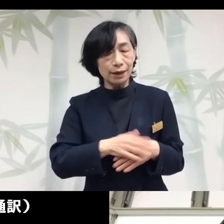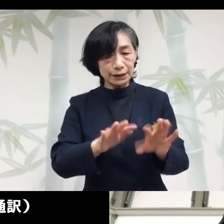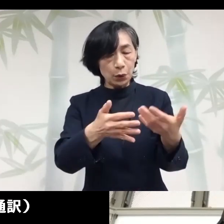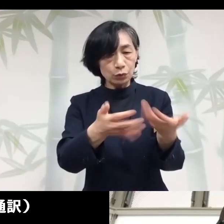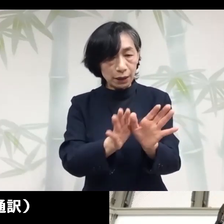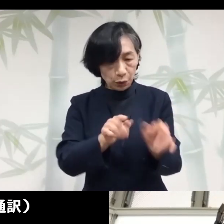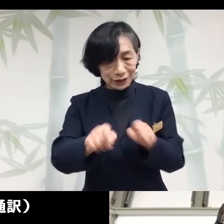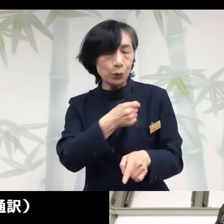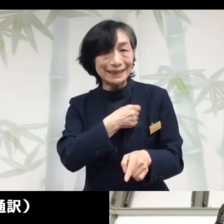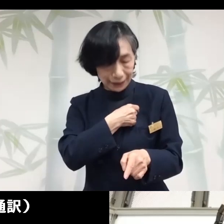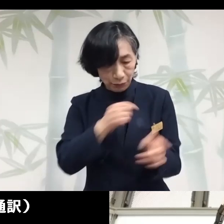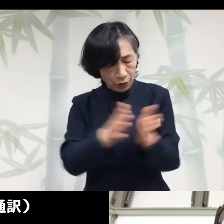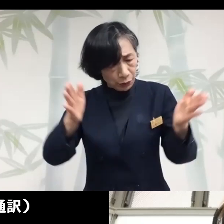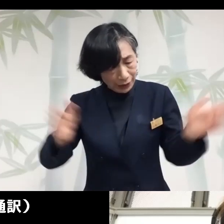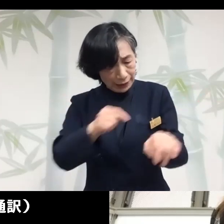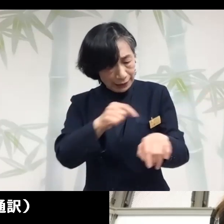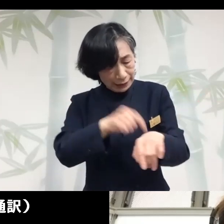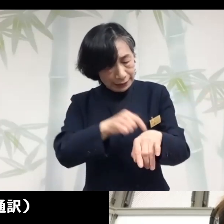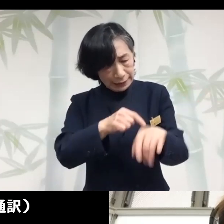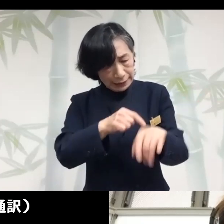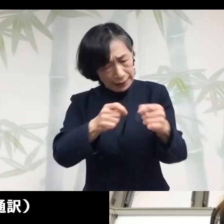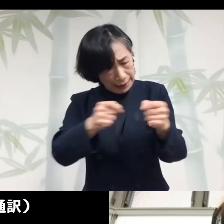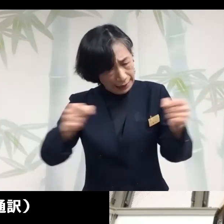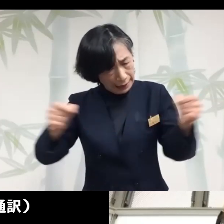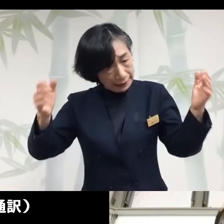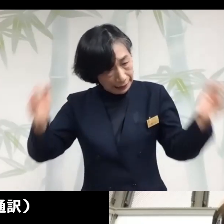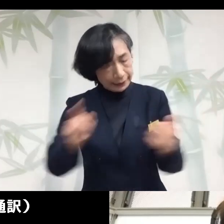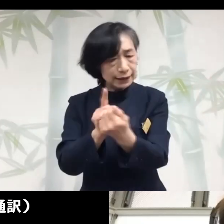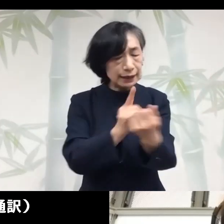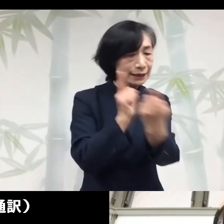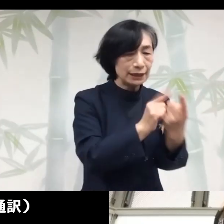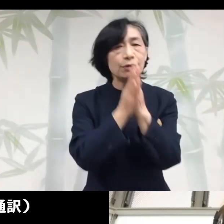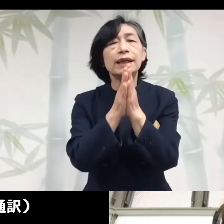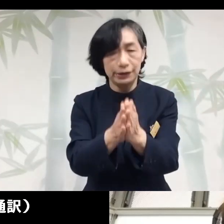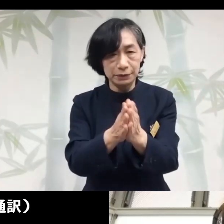間非常に長い間対応してきていただいてますんで、相当